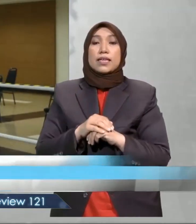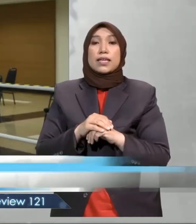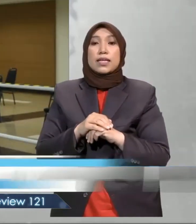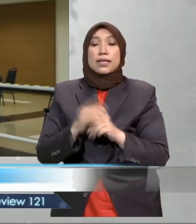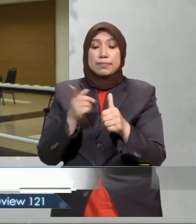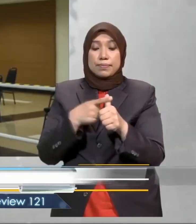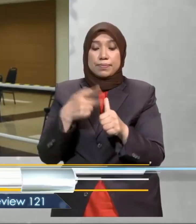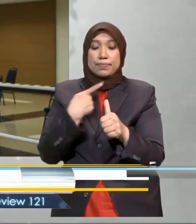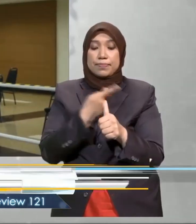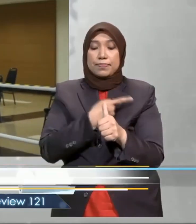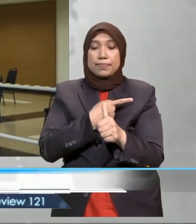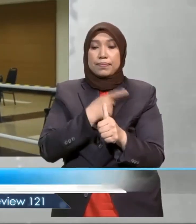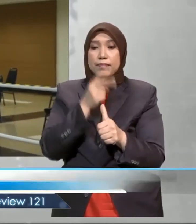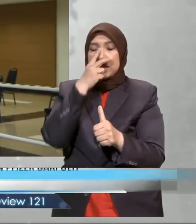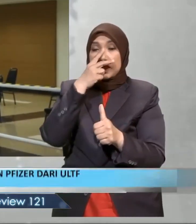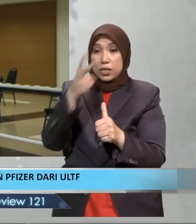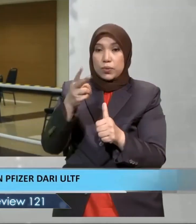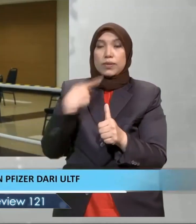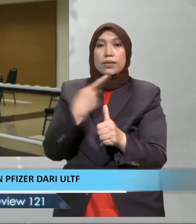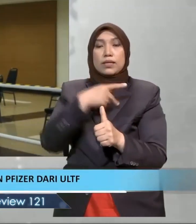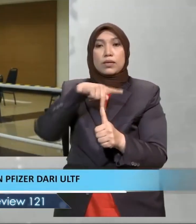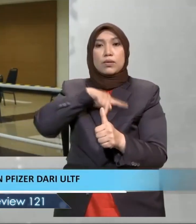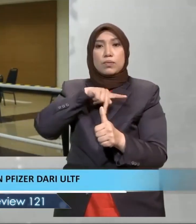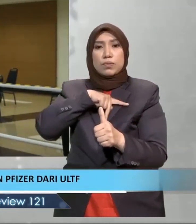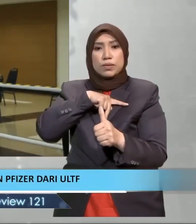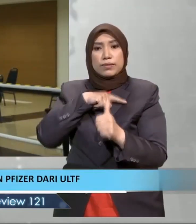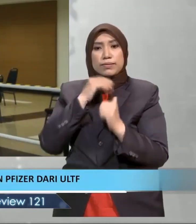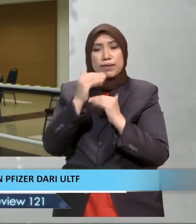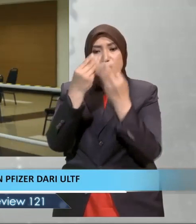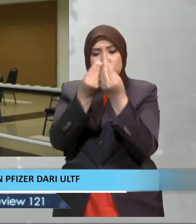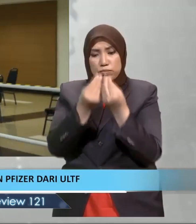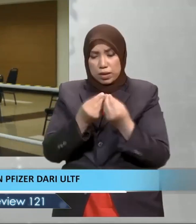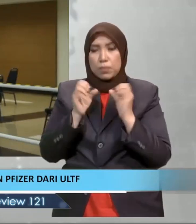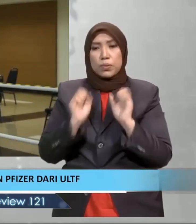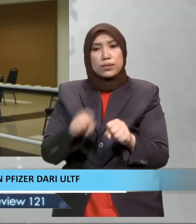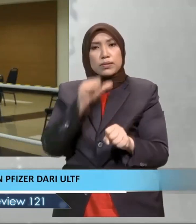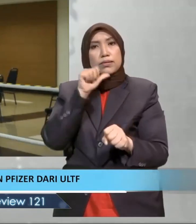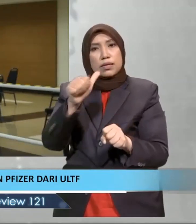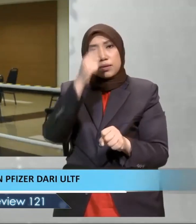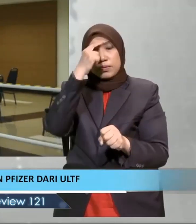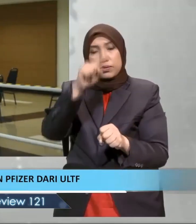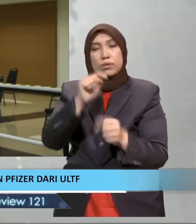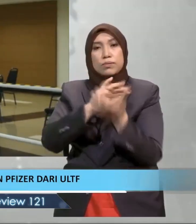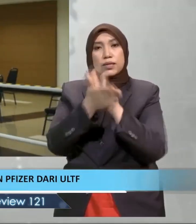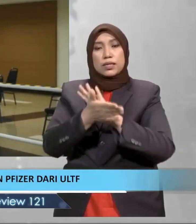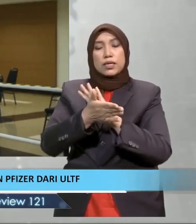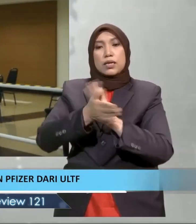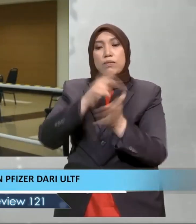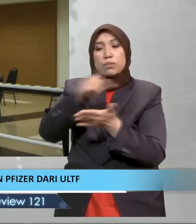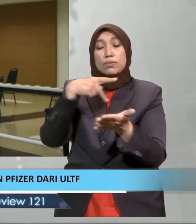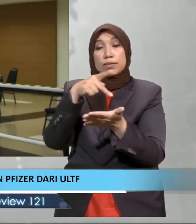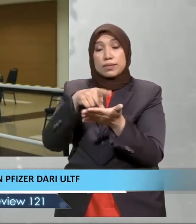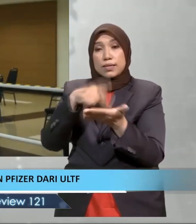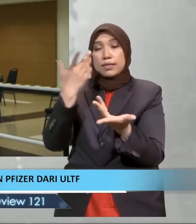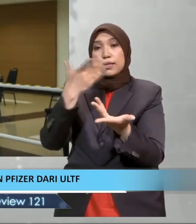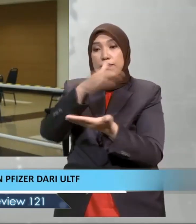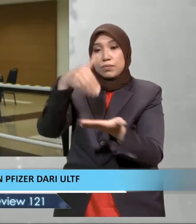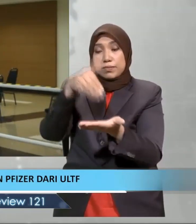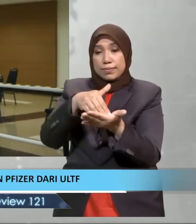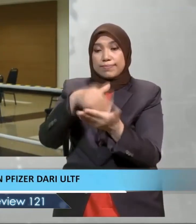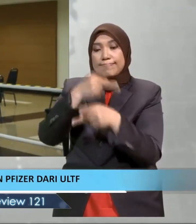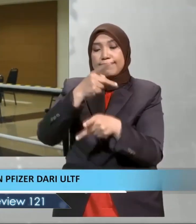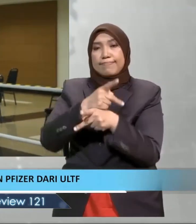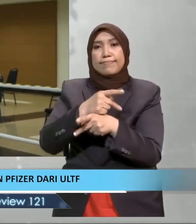Pertama, kami melihat kapasiti kami sendiri, sama ada kami boleh atau tidak menjadi pusat simpanan vaksin dan